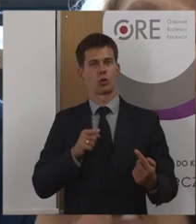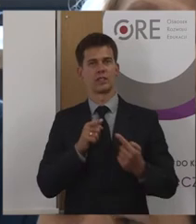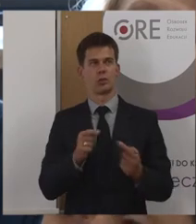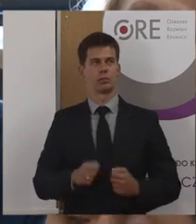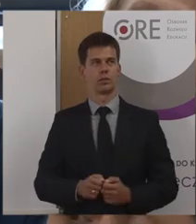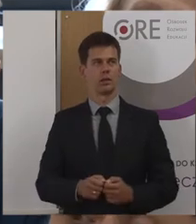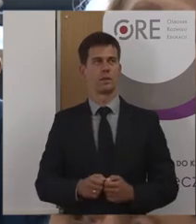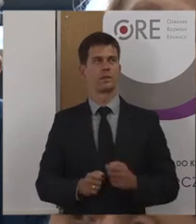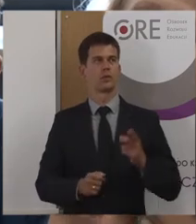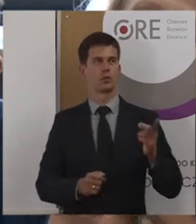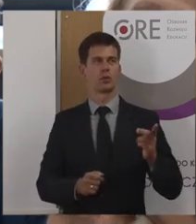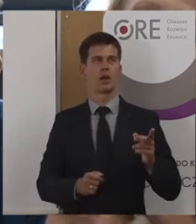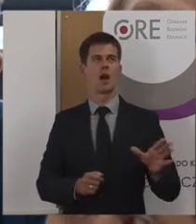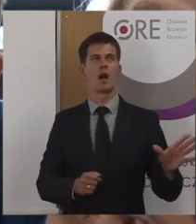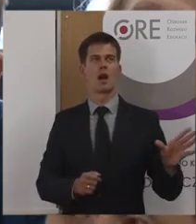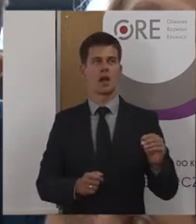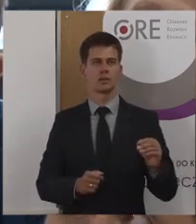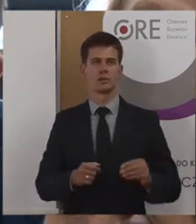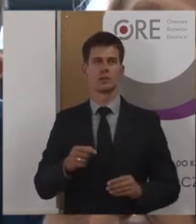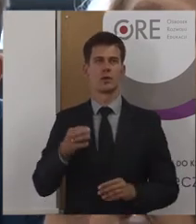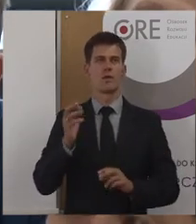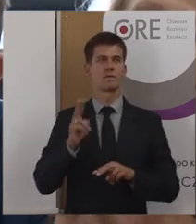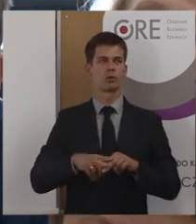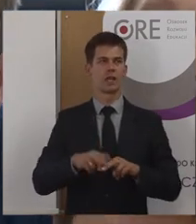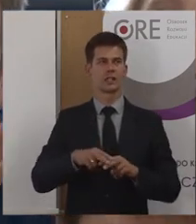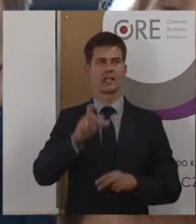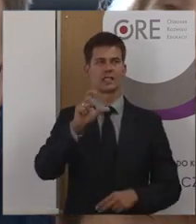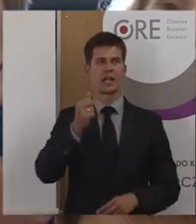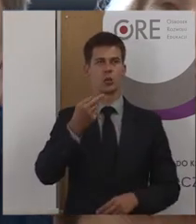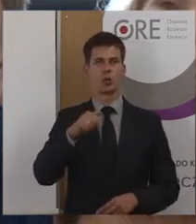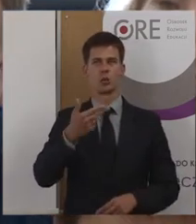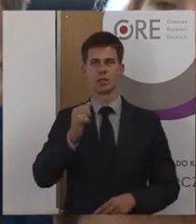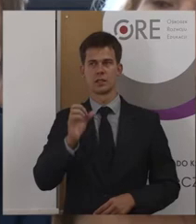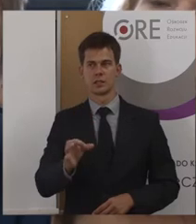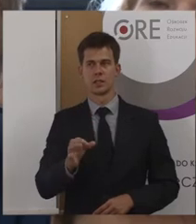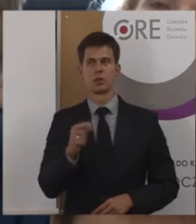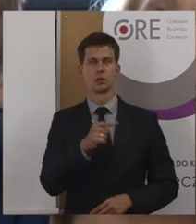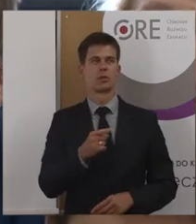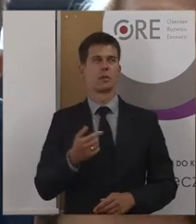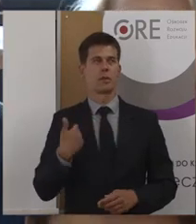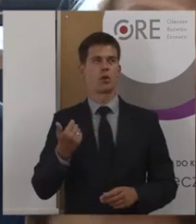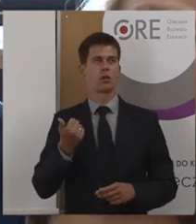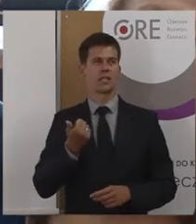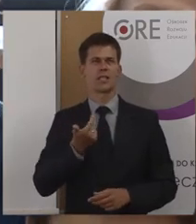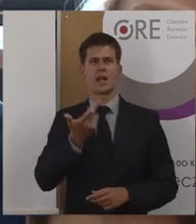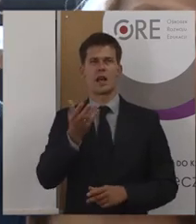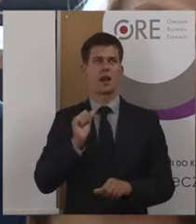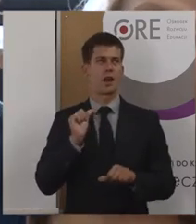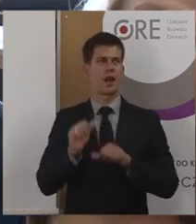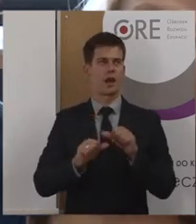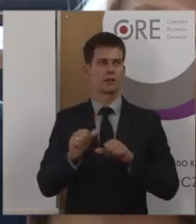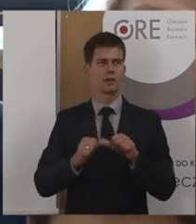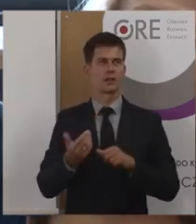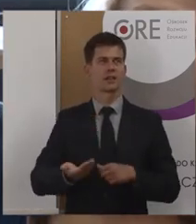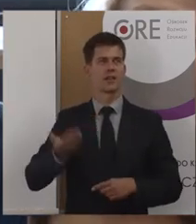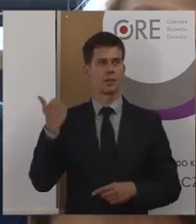Fundacja Cedunis z Joanną Witczak-Nowotną kilka lat temu opracowała to zupełnie jak gdyby, może nieporównywalne,